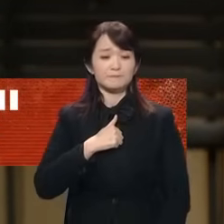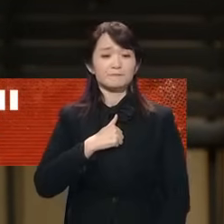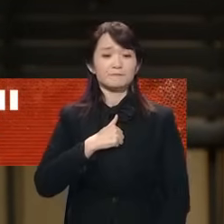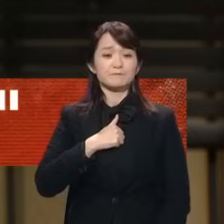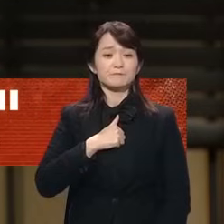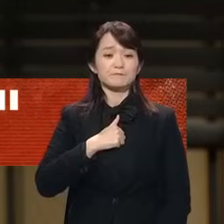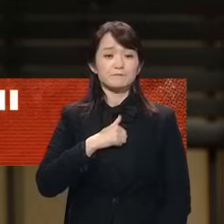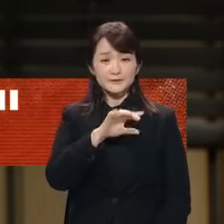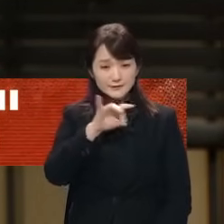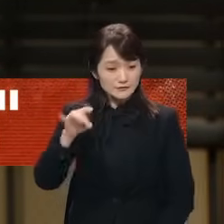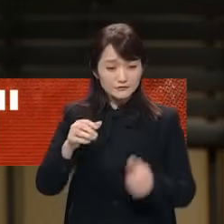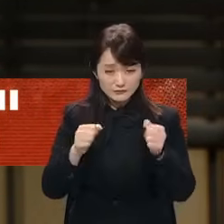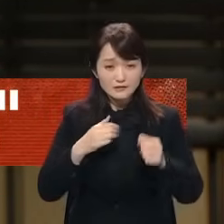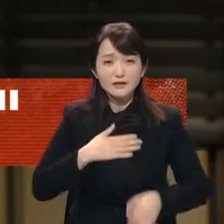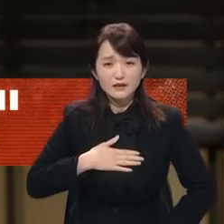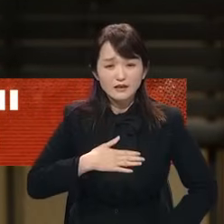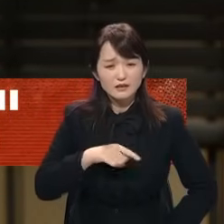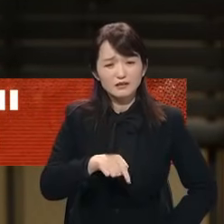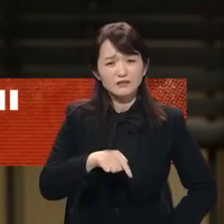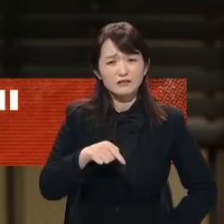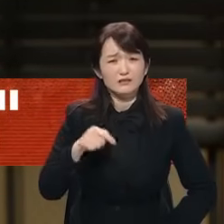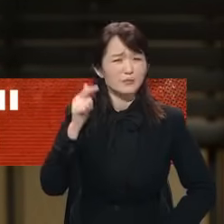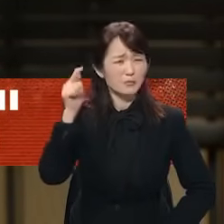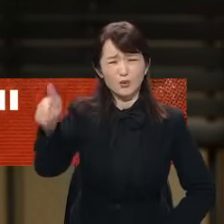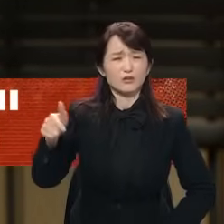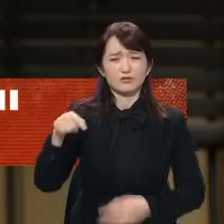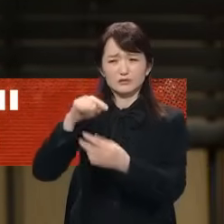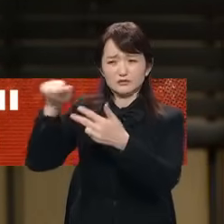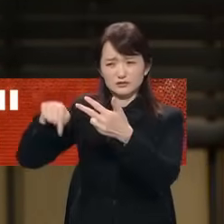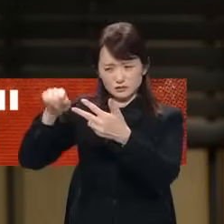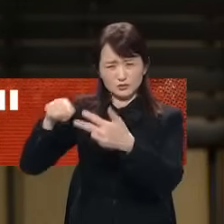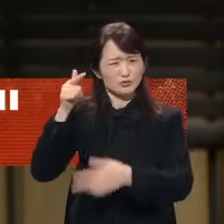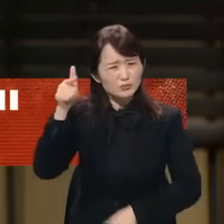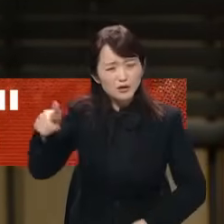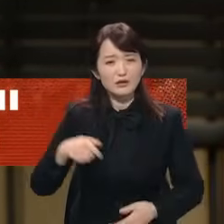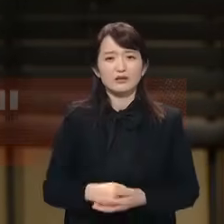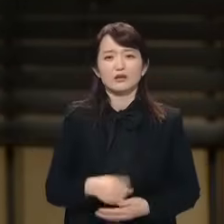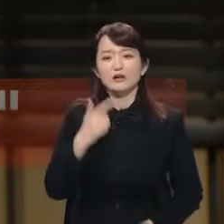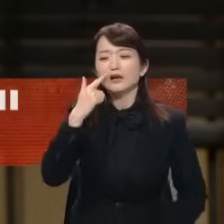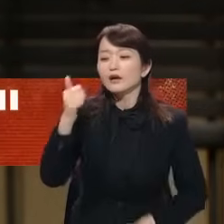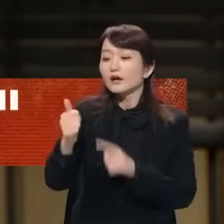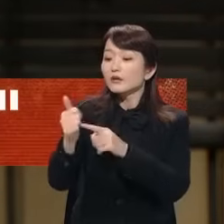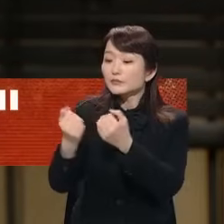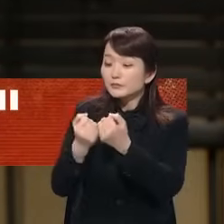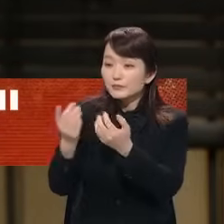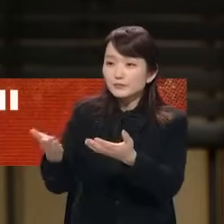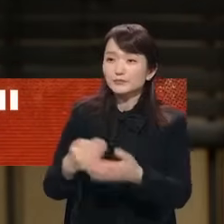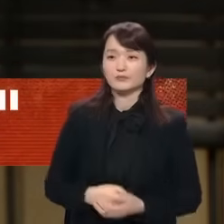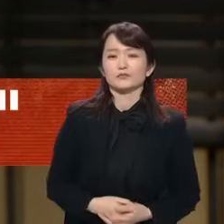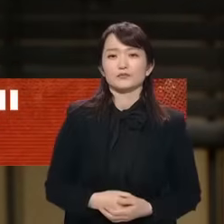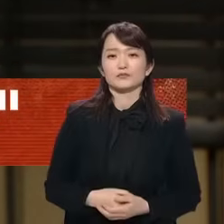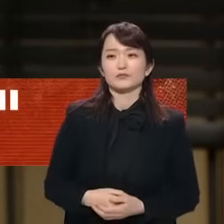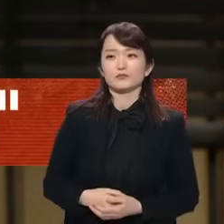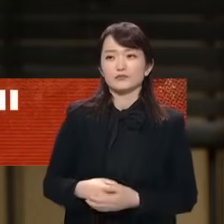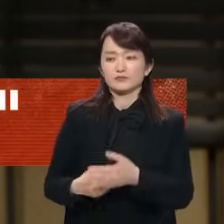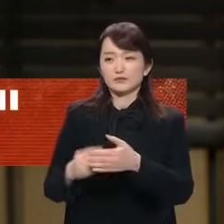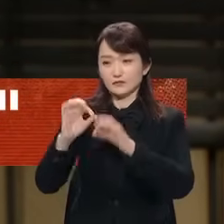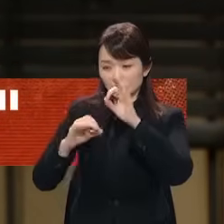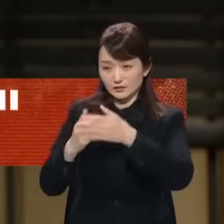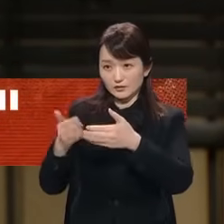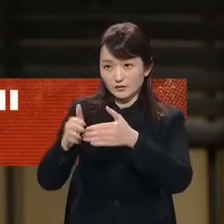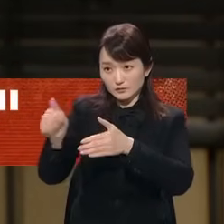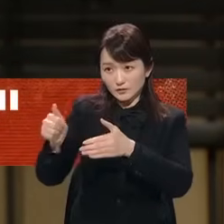계신 걸 아는데 그래도 너무니다 그분한테 설명 드리세요 제발 저기 사건 반장의 변호사가 거거 우리 친족